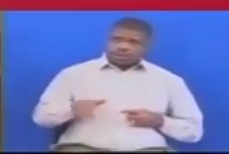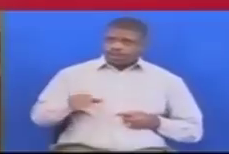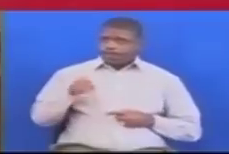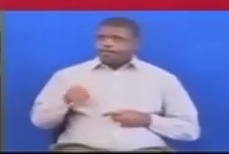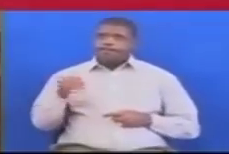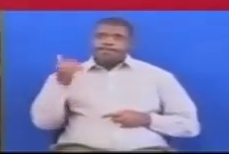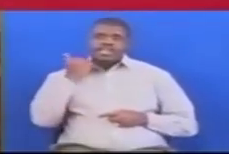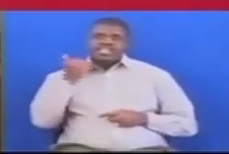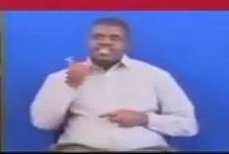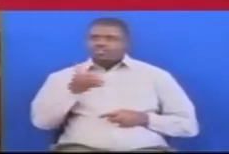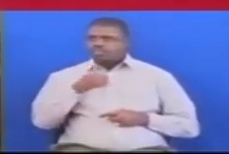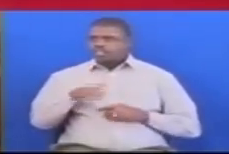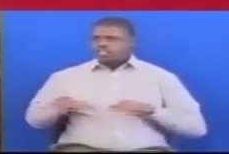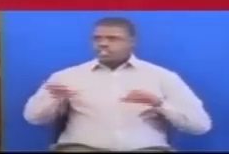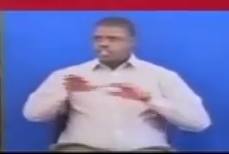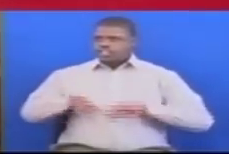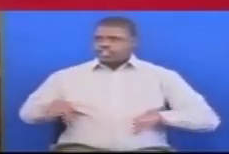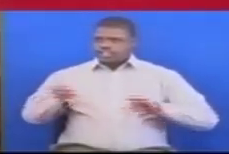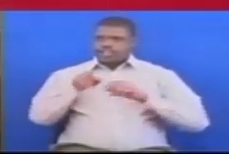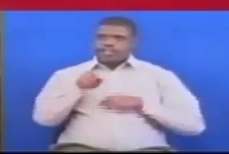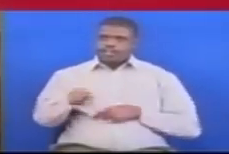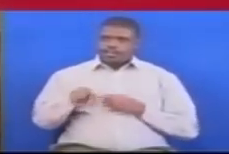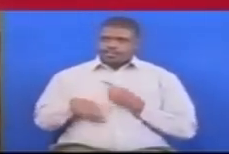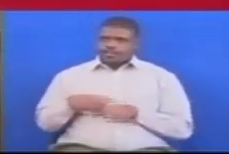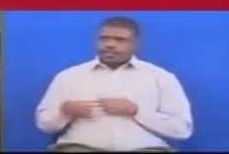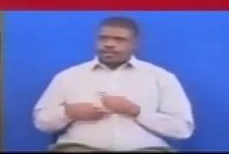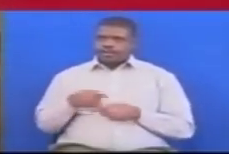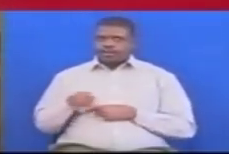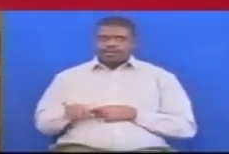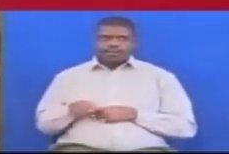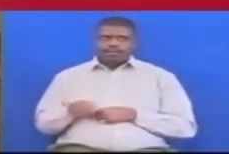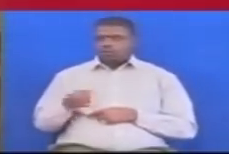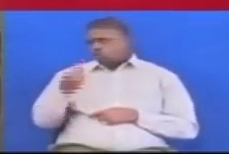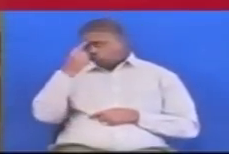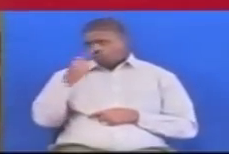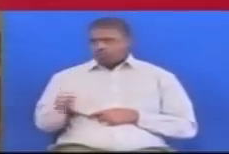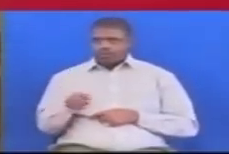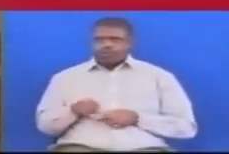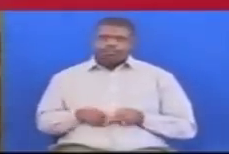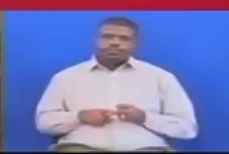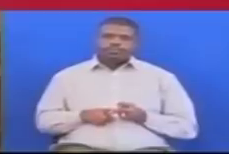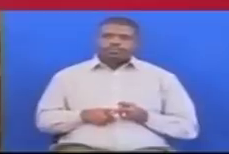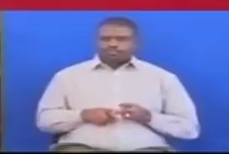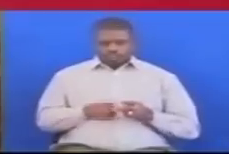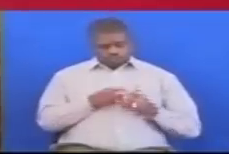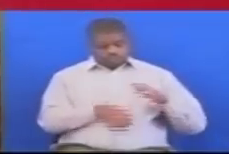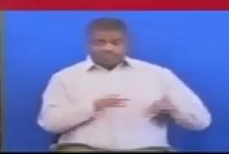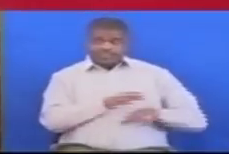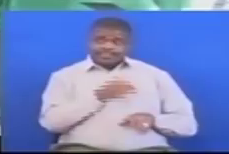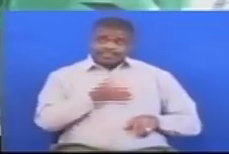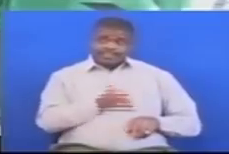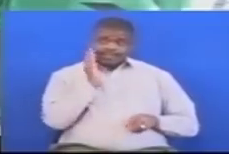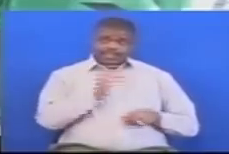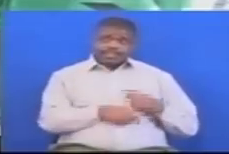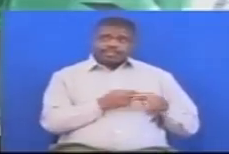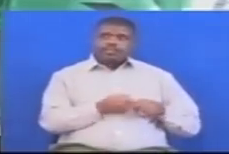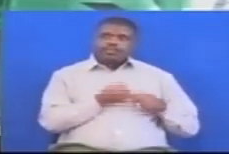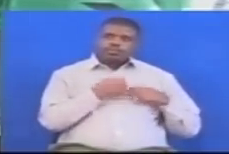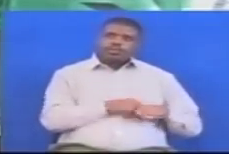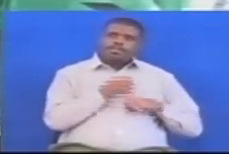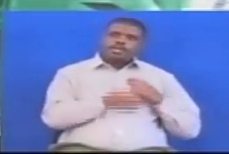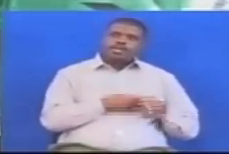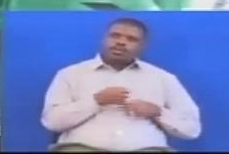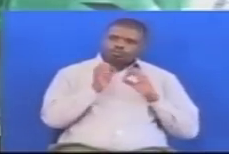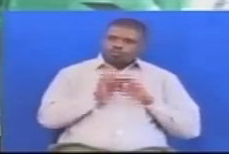Beach. Miradi ya maji safi na usafi wa mazingira katika jiji la Dodoma. Mheshimiwa Mwenyekiti, serikali inaendelea kutekeleza miradi